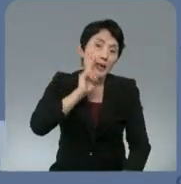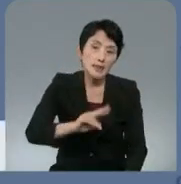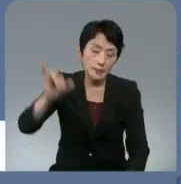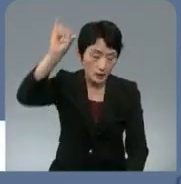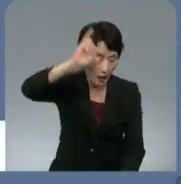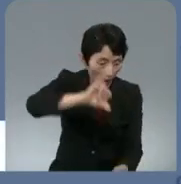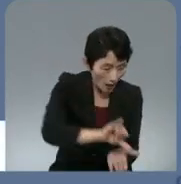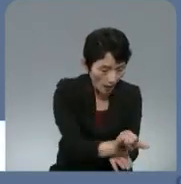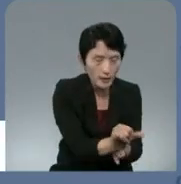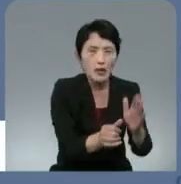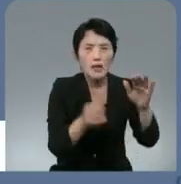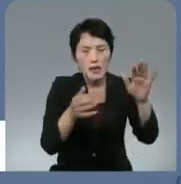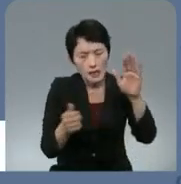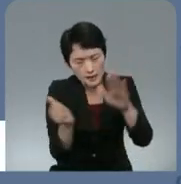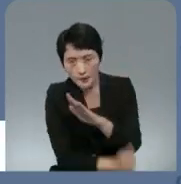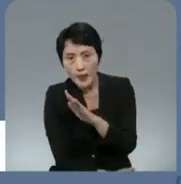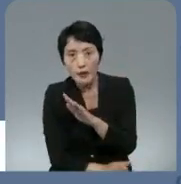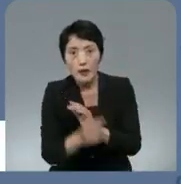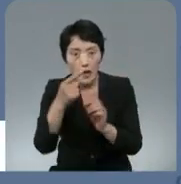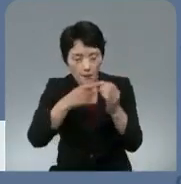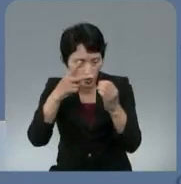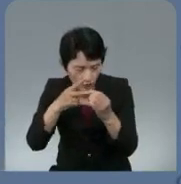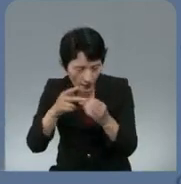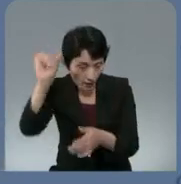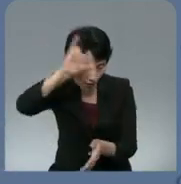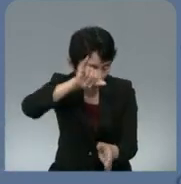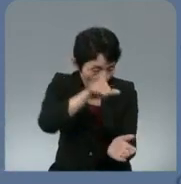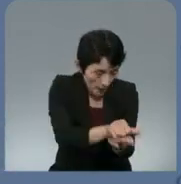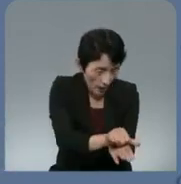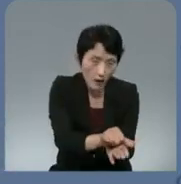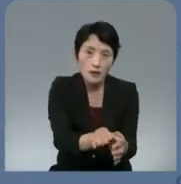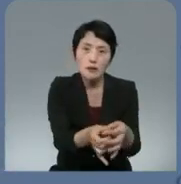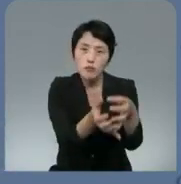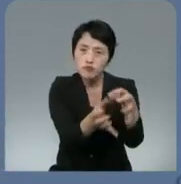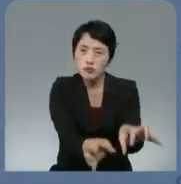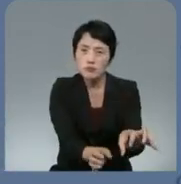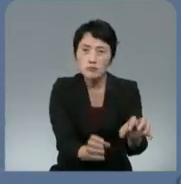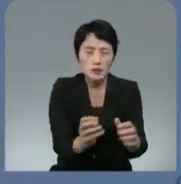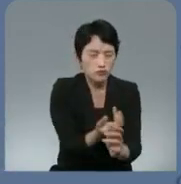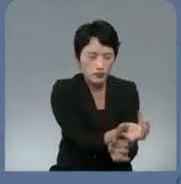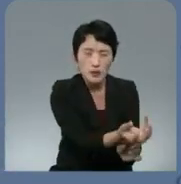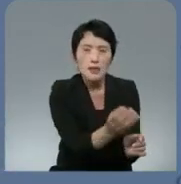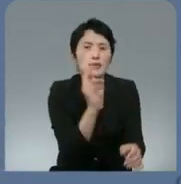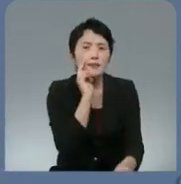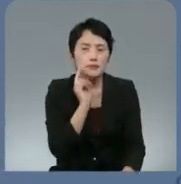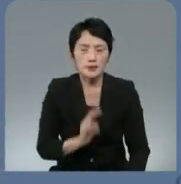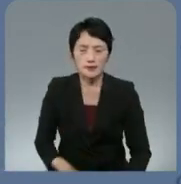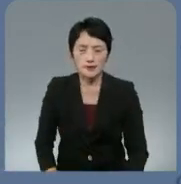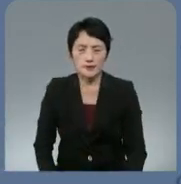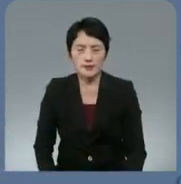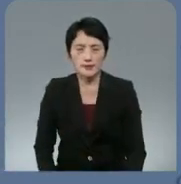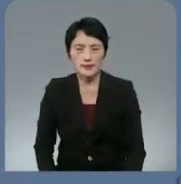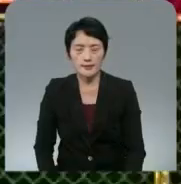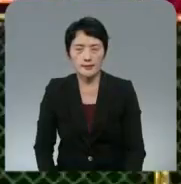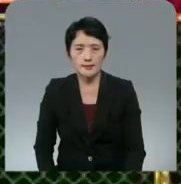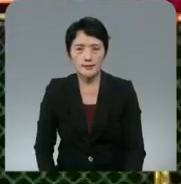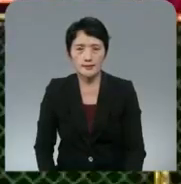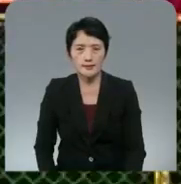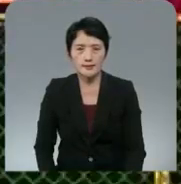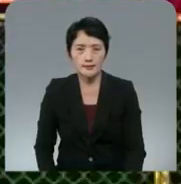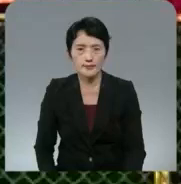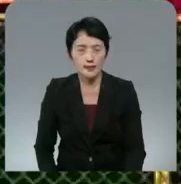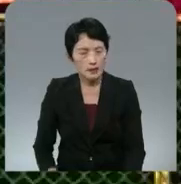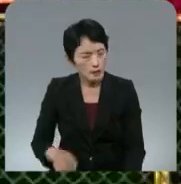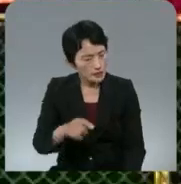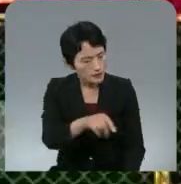nach zwei abgebrochenen Landeanflügen konnte sie zwei Vereine Stunde später als geplant auf dem Boden aufsetzen schoss